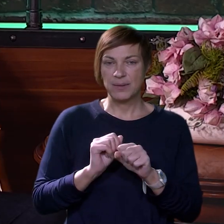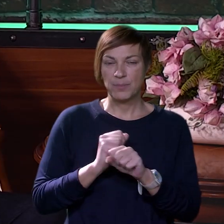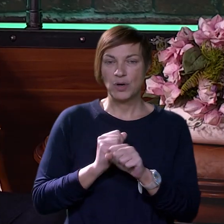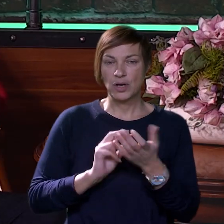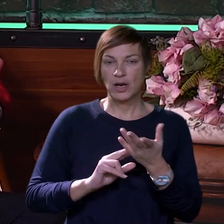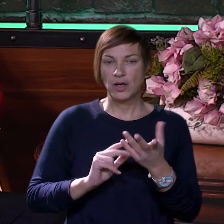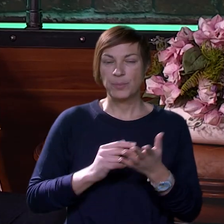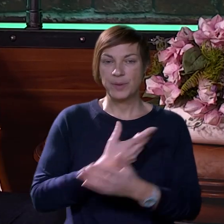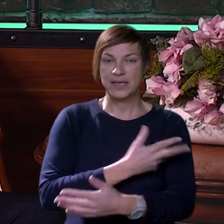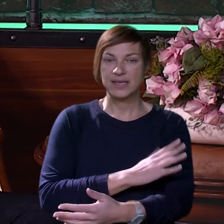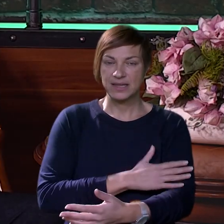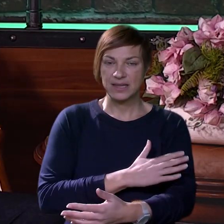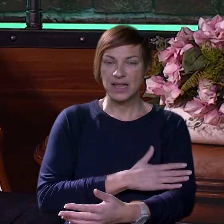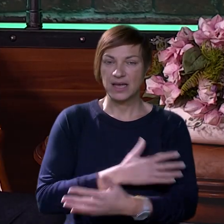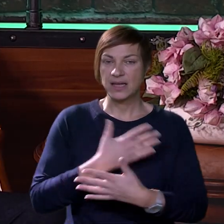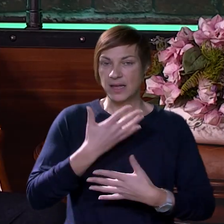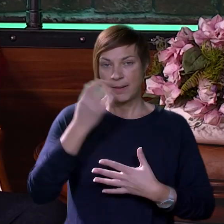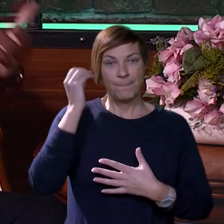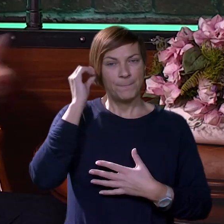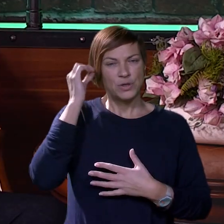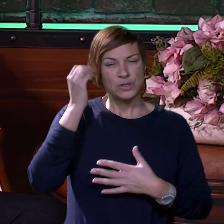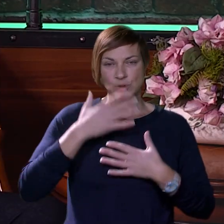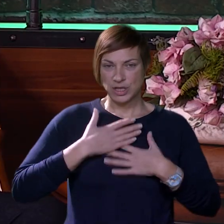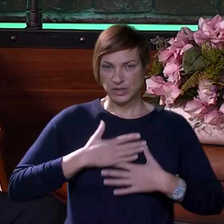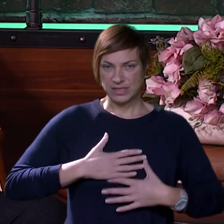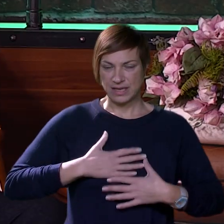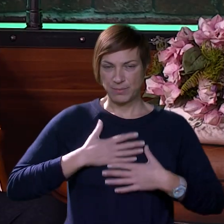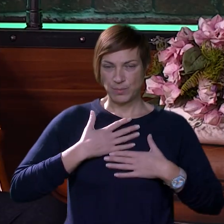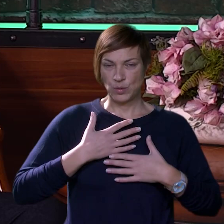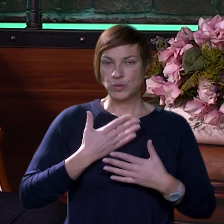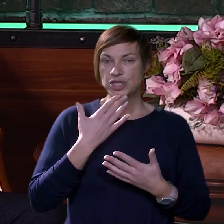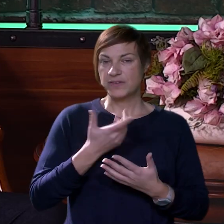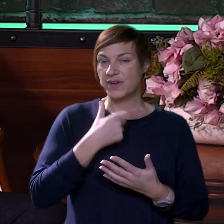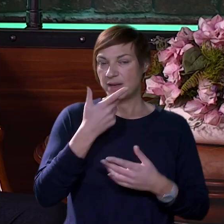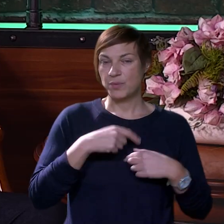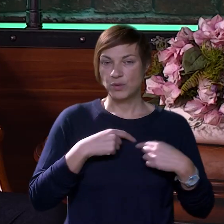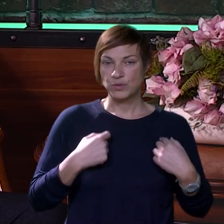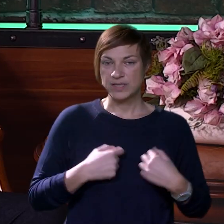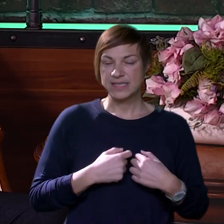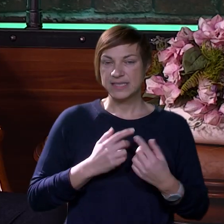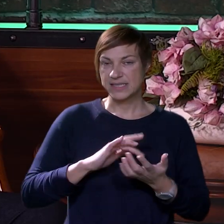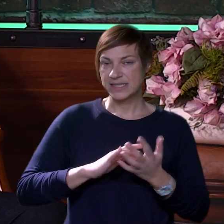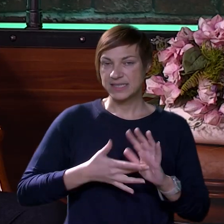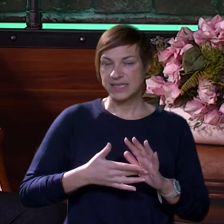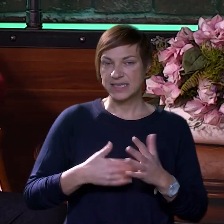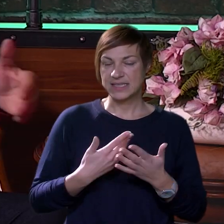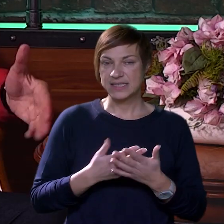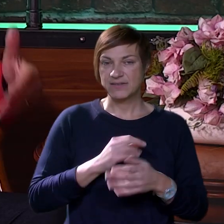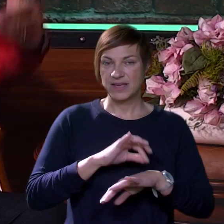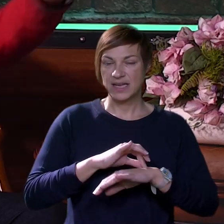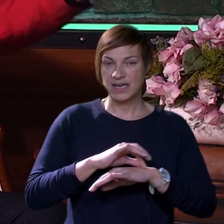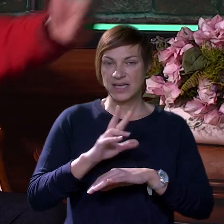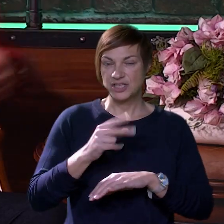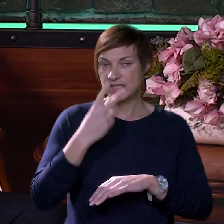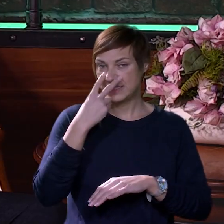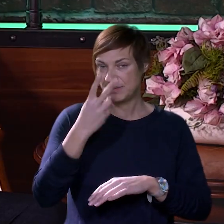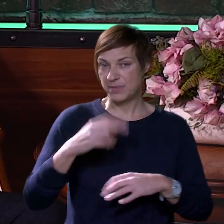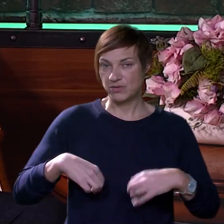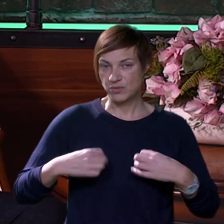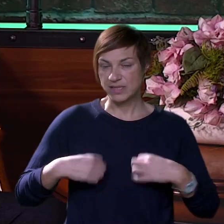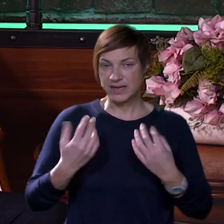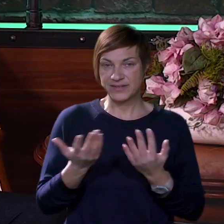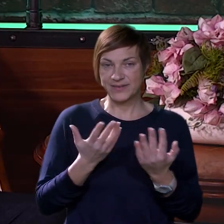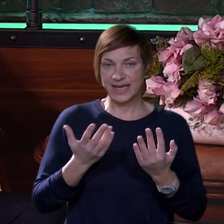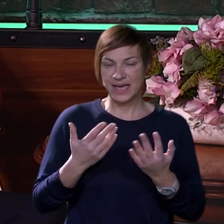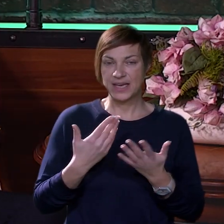hemoglobin, tlak, potrošeno se pluća, hvala Bogu srce i sve ono, liječnici ima uvid u njegov zdravstveni